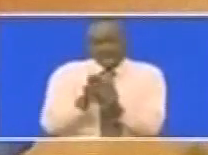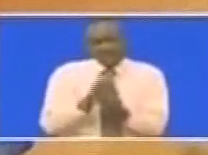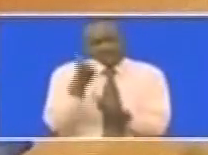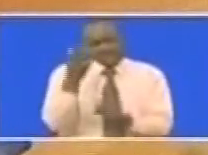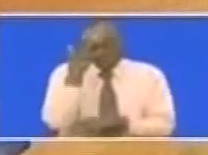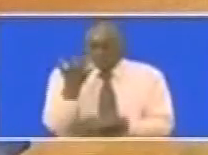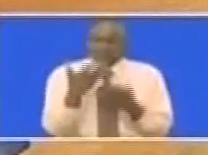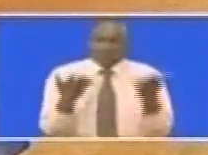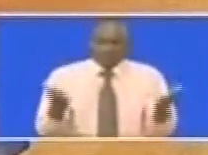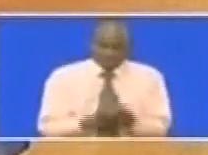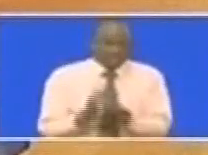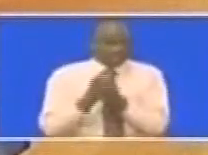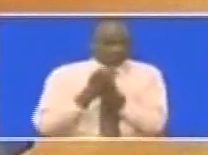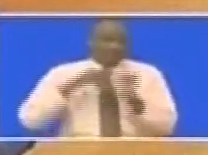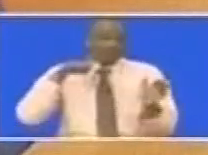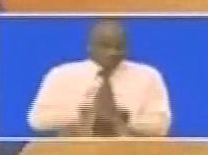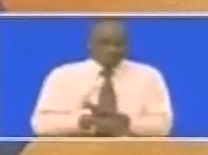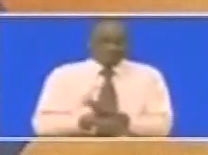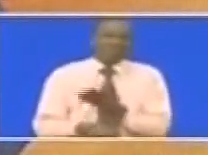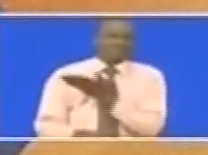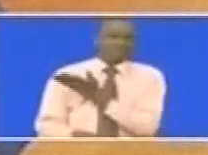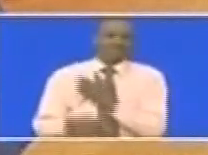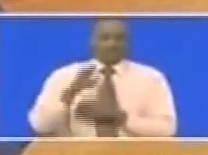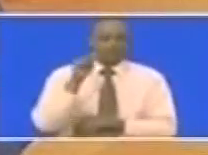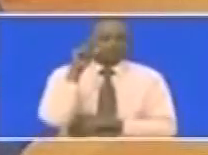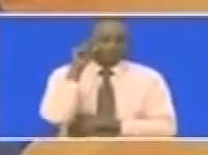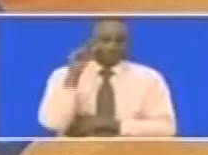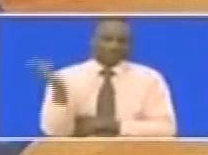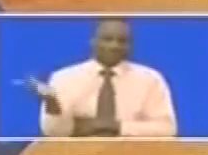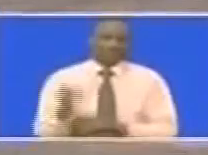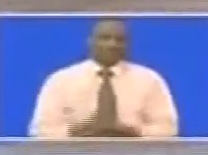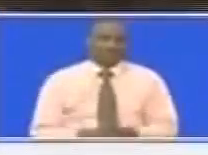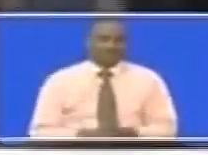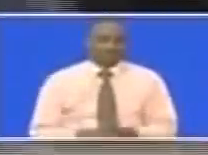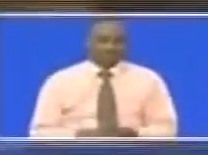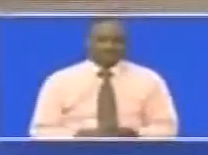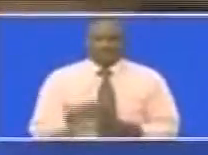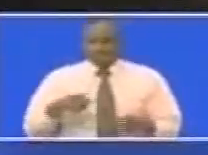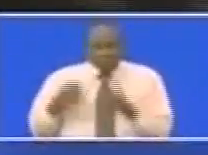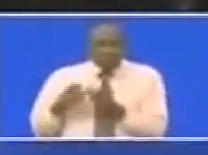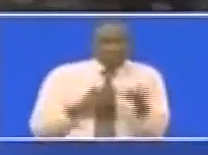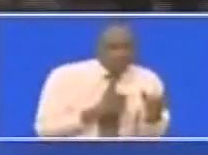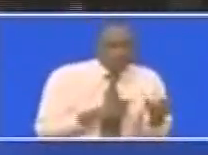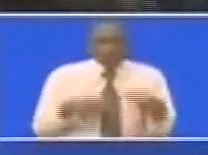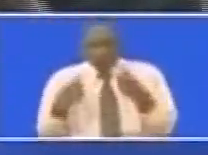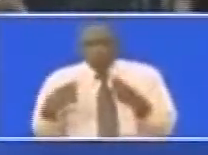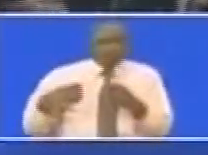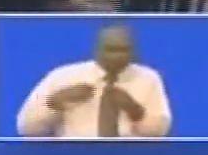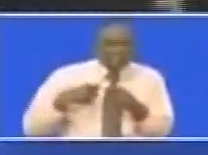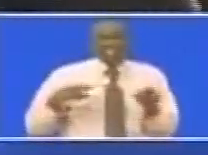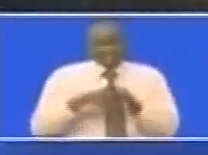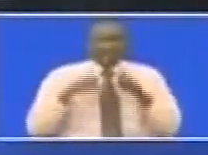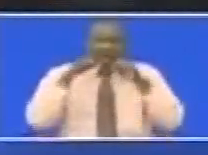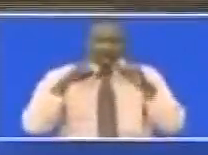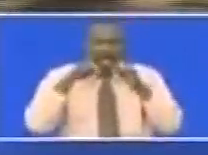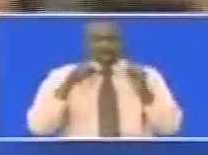wa mali. John Juma na maelezo zaidi kutoka Mombasa. Ni patashika, mbio za paka na panya